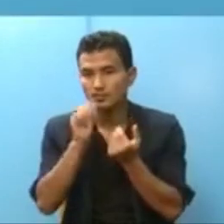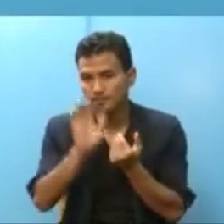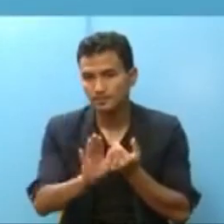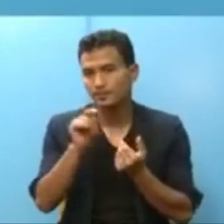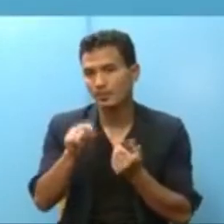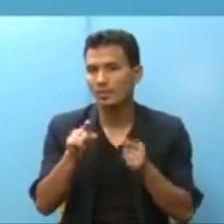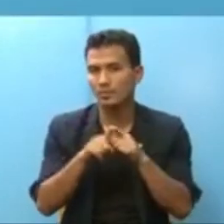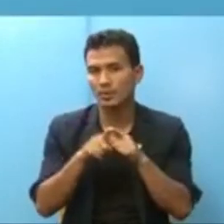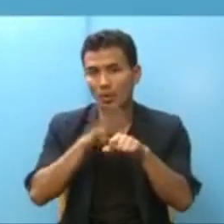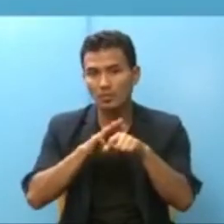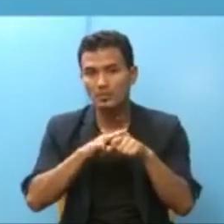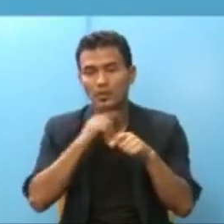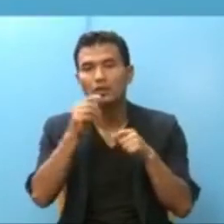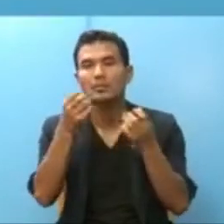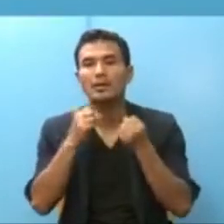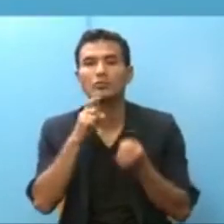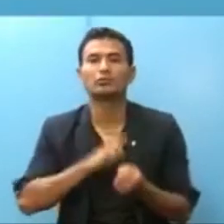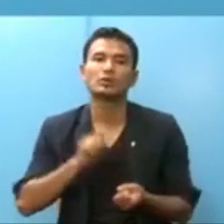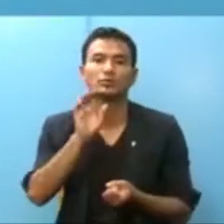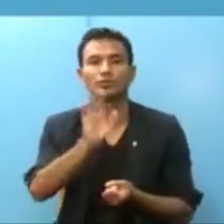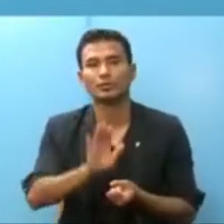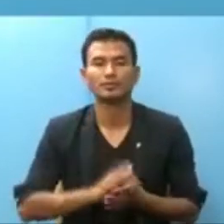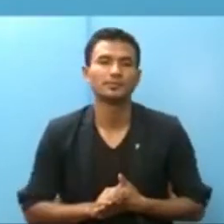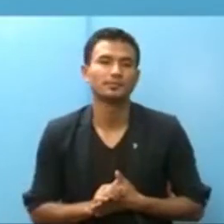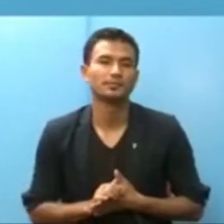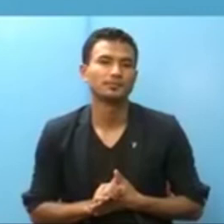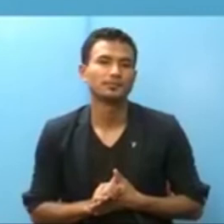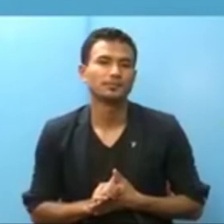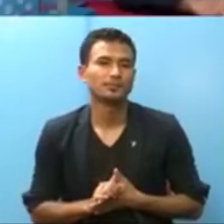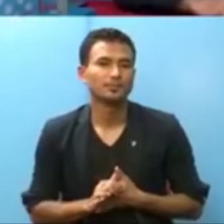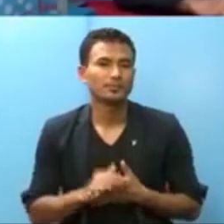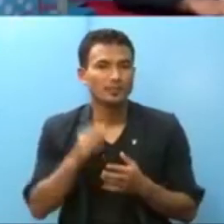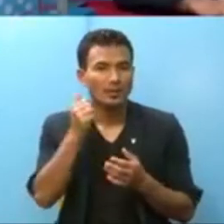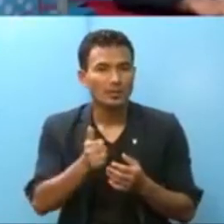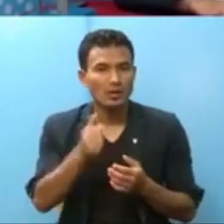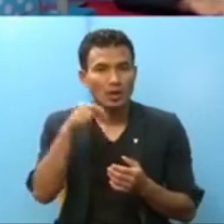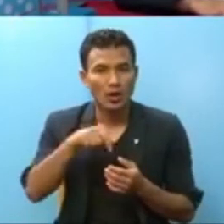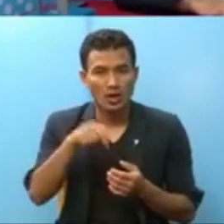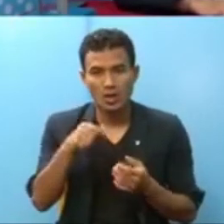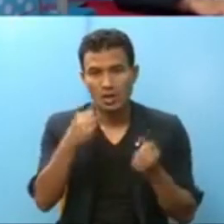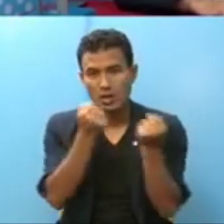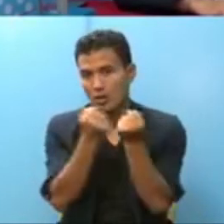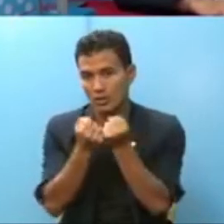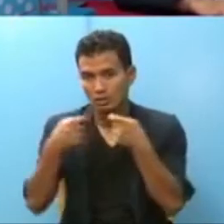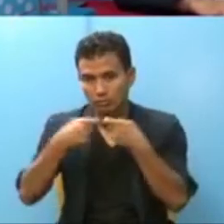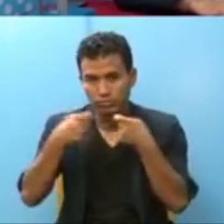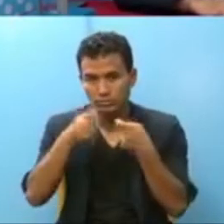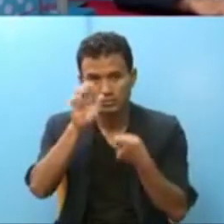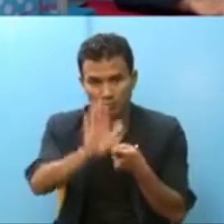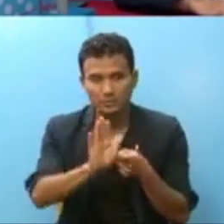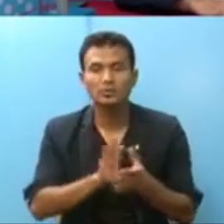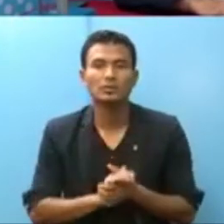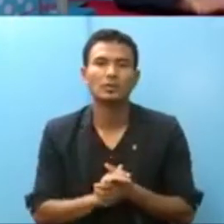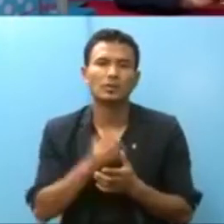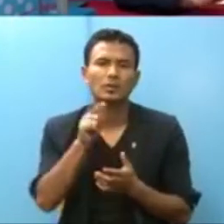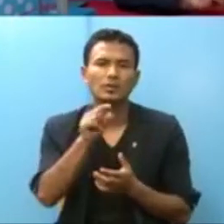त्यो अपुचूनीची नपायको गुनासो चाहें धेरेई प्रबल चाहें अब अहले त्यो लोगदाउन पनी खोकुलो बाद चाहाई ना अजे